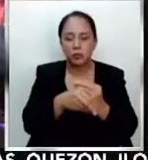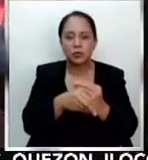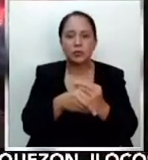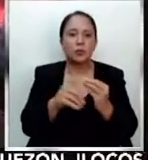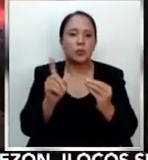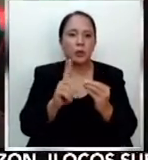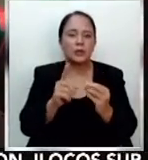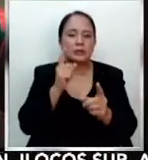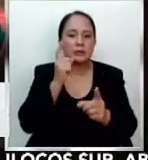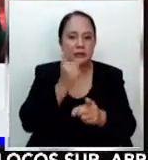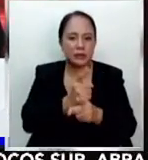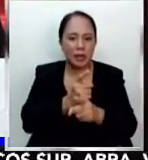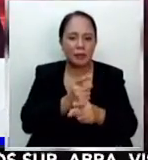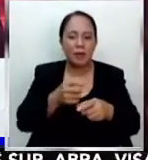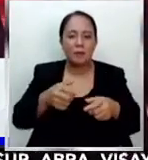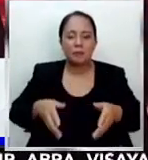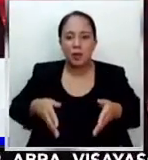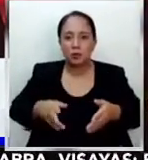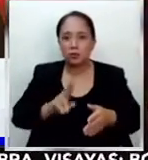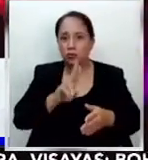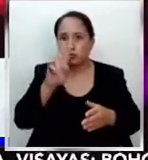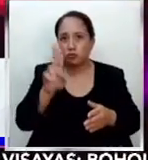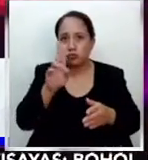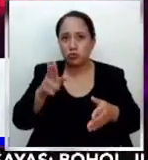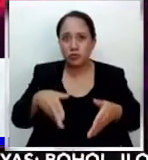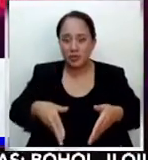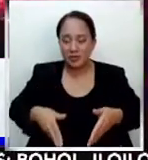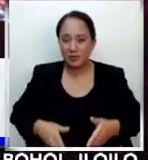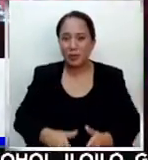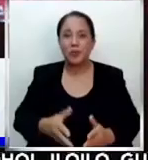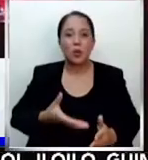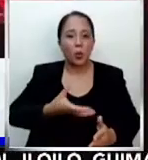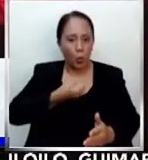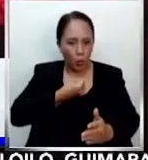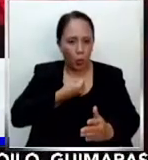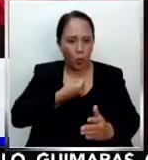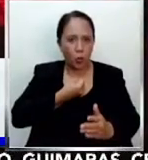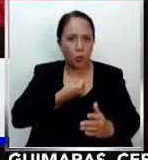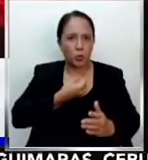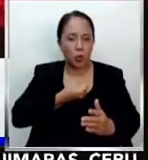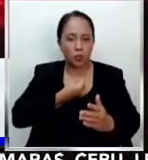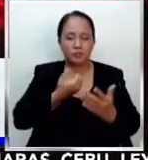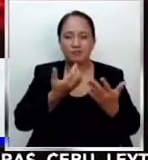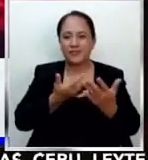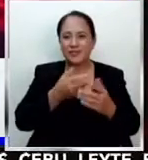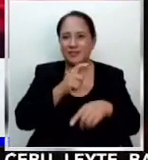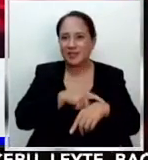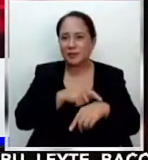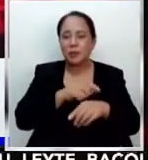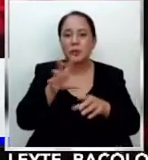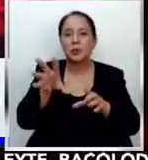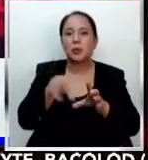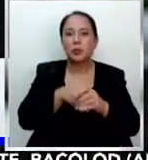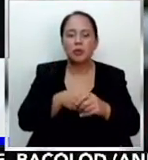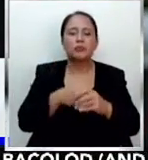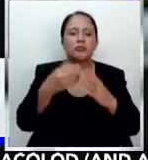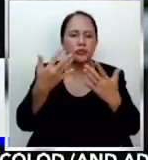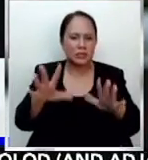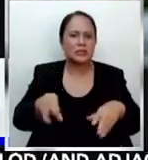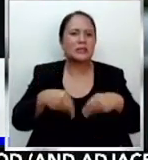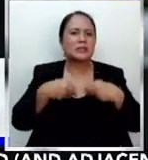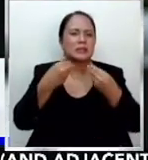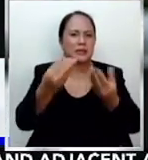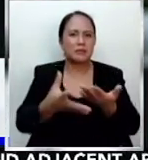tamang pagsuot ng aming mga kasuotan in our contemporary time, yung mai-involve. Binigyan ko siya ng kopya.